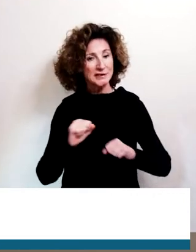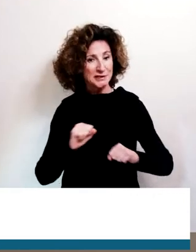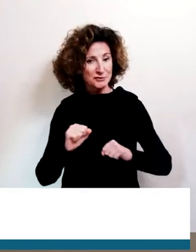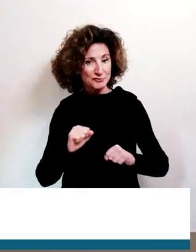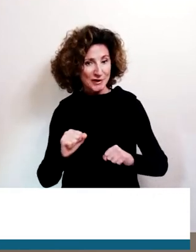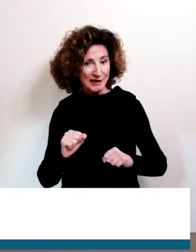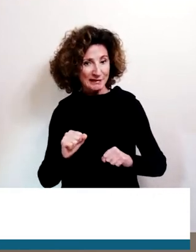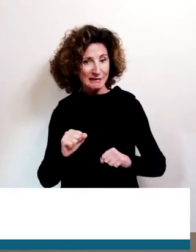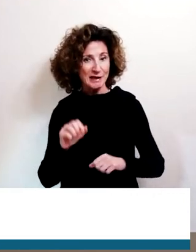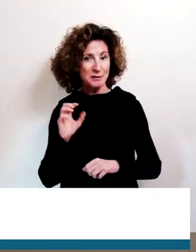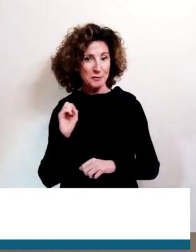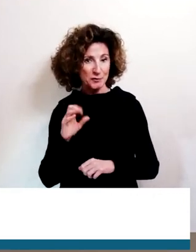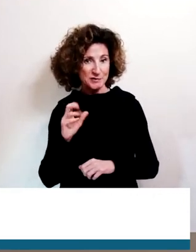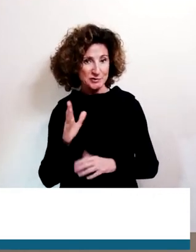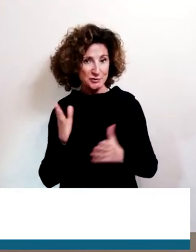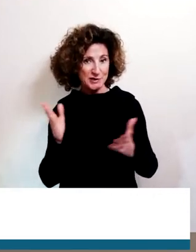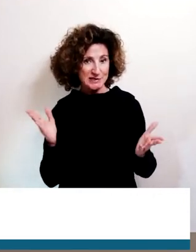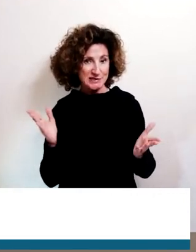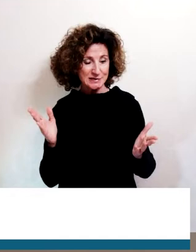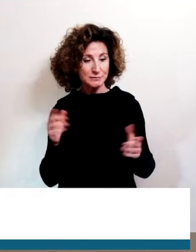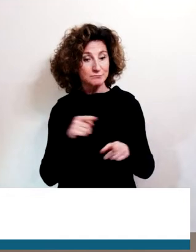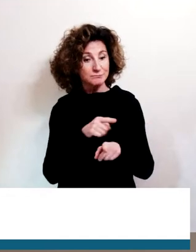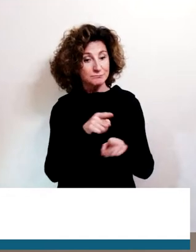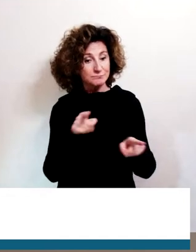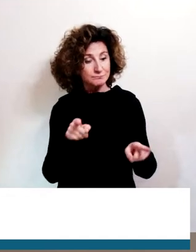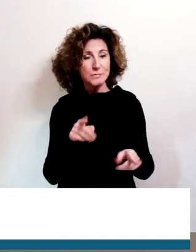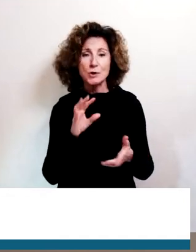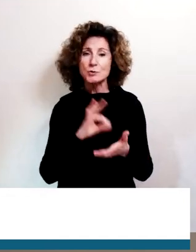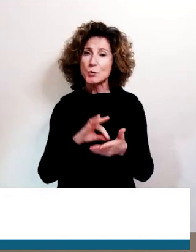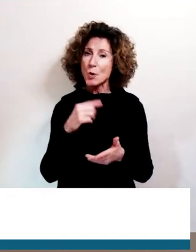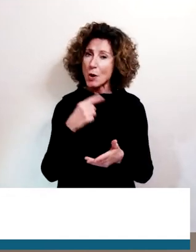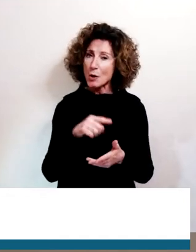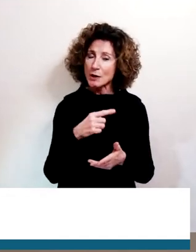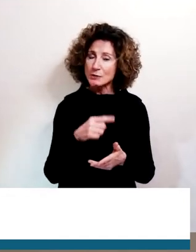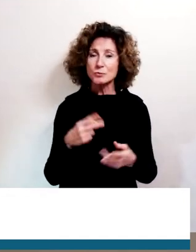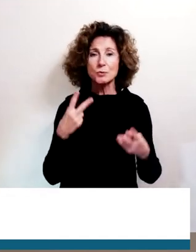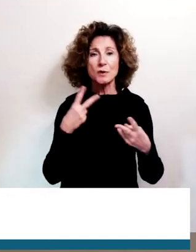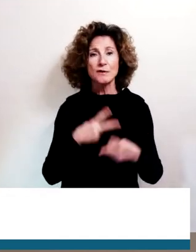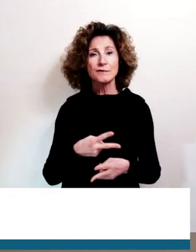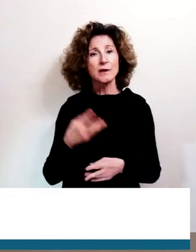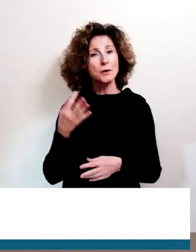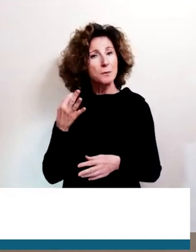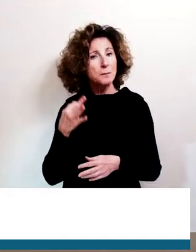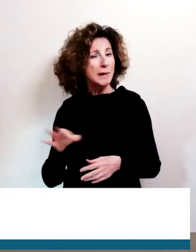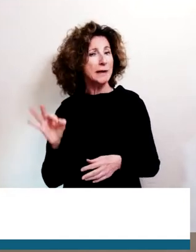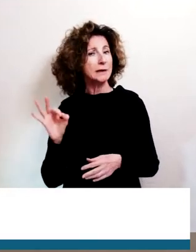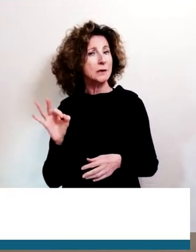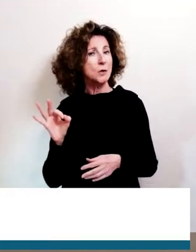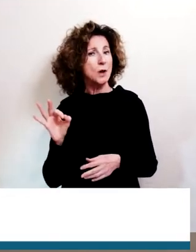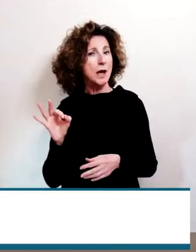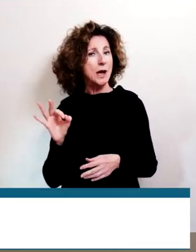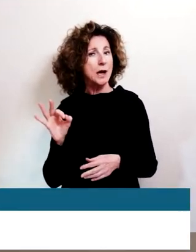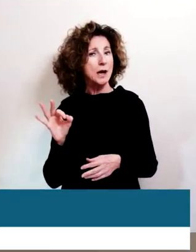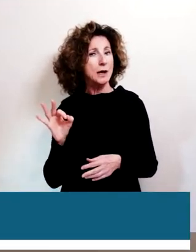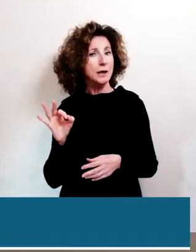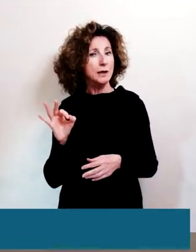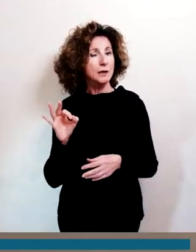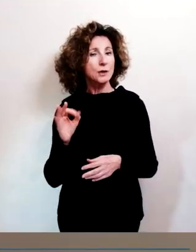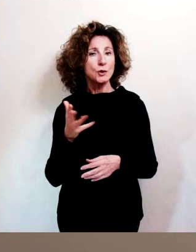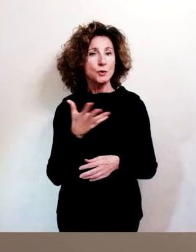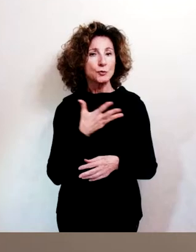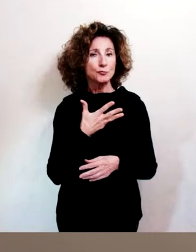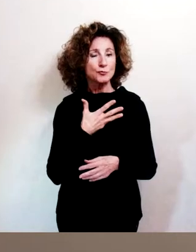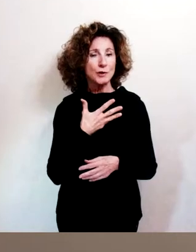dirigente questa è la sua quella che dirige una scuola molto particolare una scuola frequentata